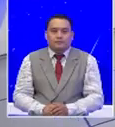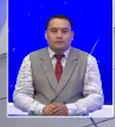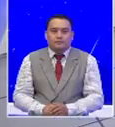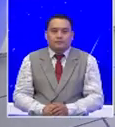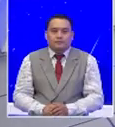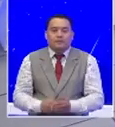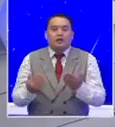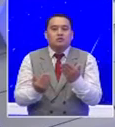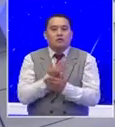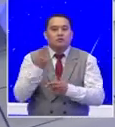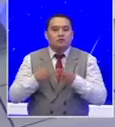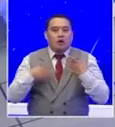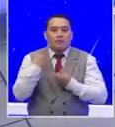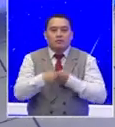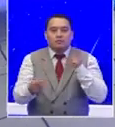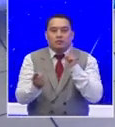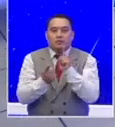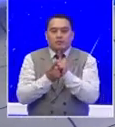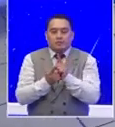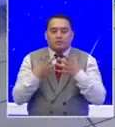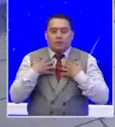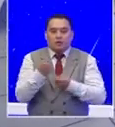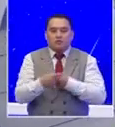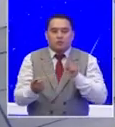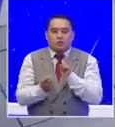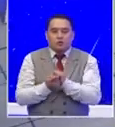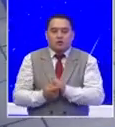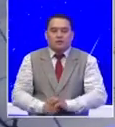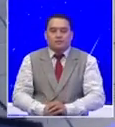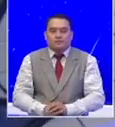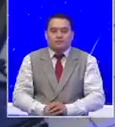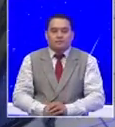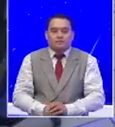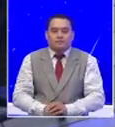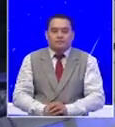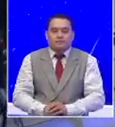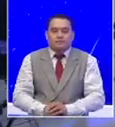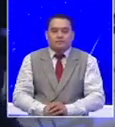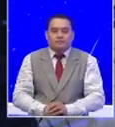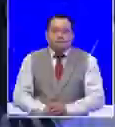Это вся информация уходящего дня. Спасибо за внимание. До свидания.